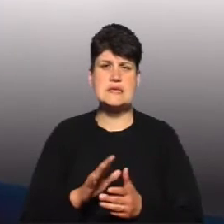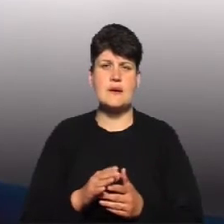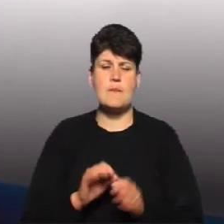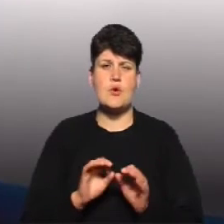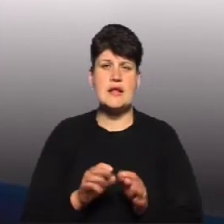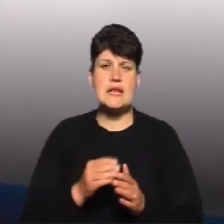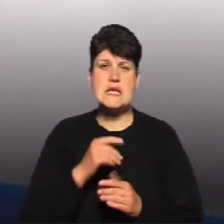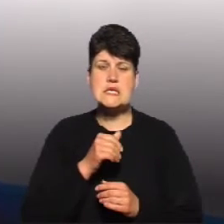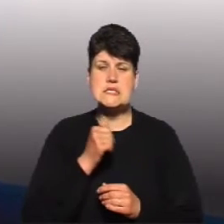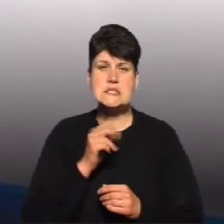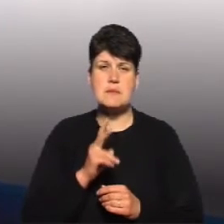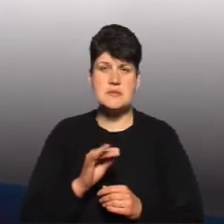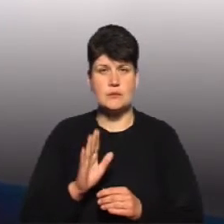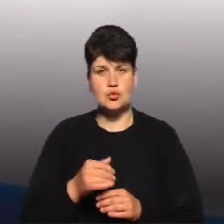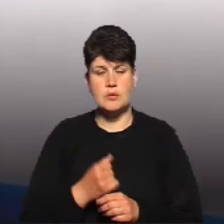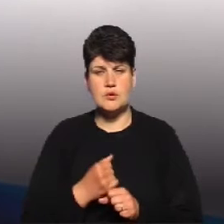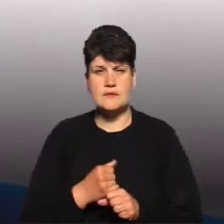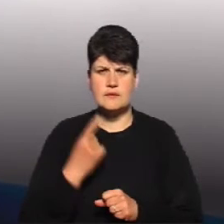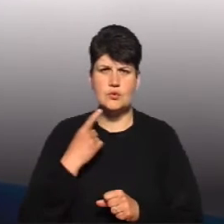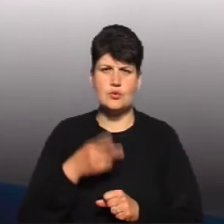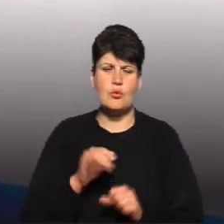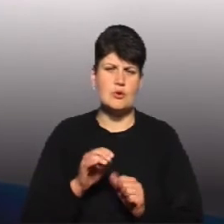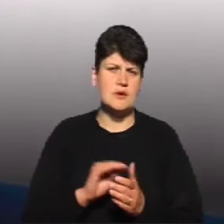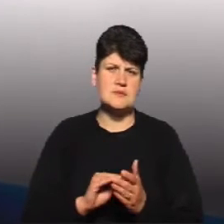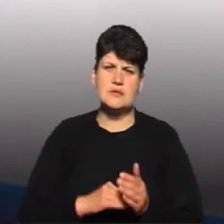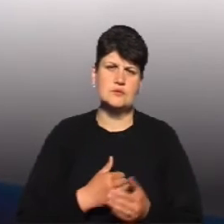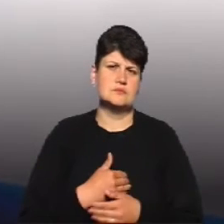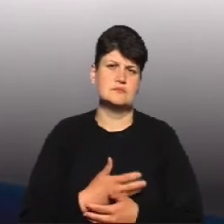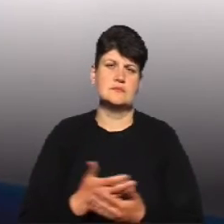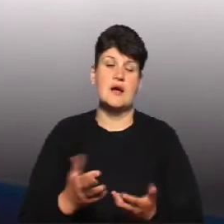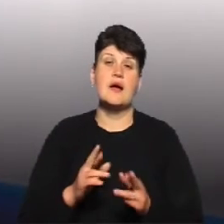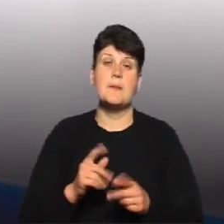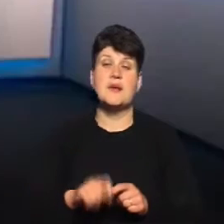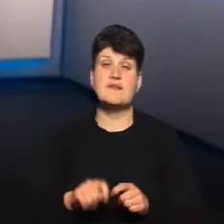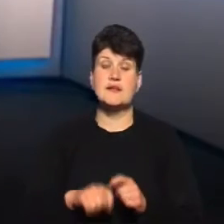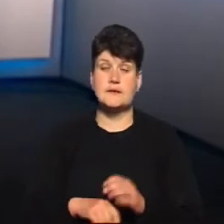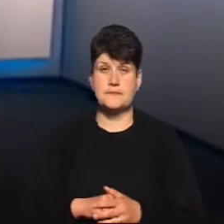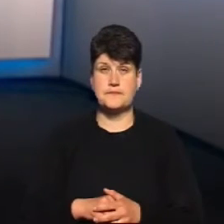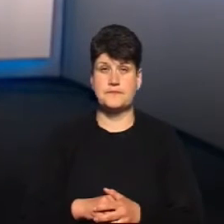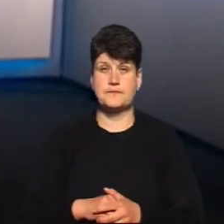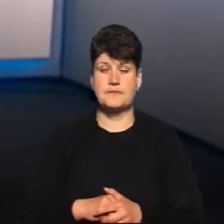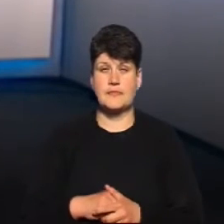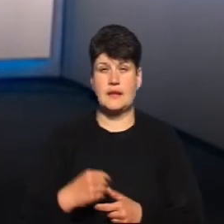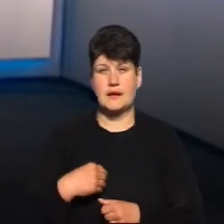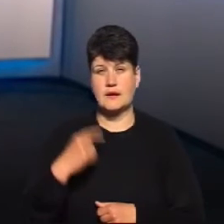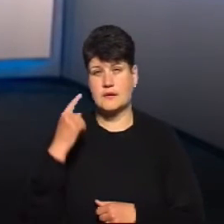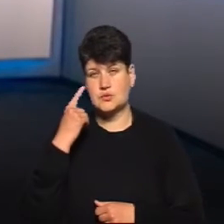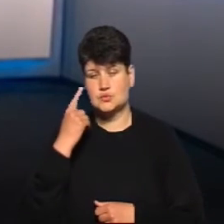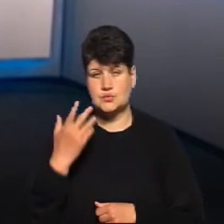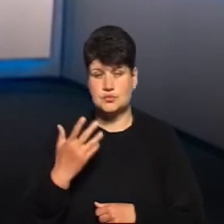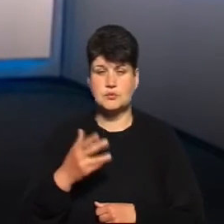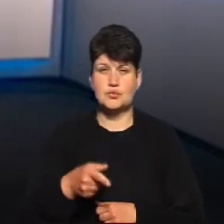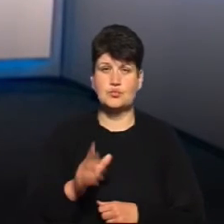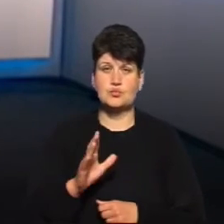це буде працювати взагалі? Ну, можна ж написати все, що завгодно. Як це перевірити? Я думаю, звичайно, тут буде певна така